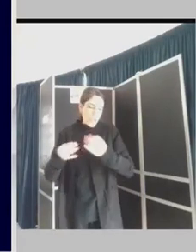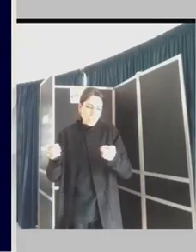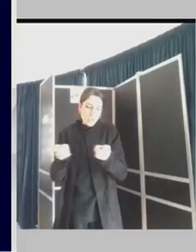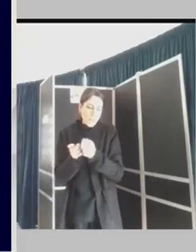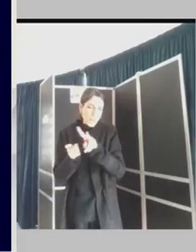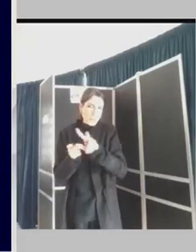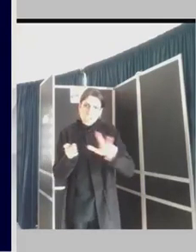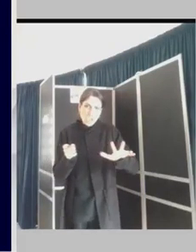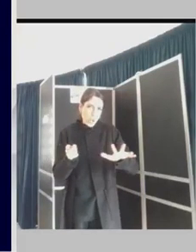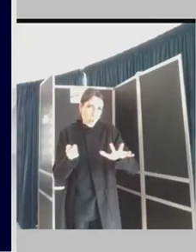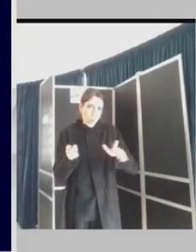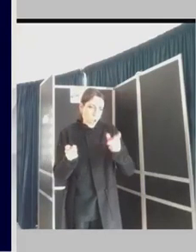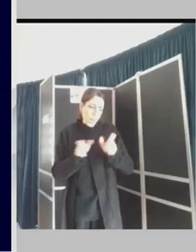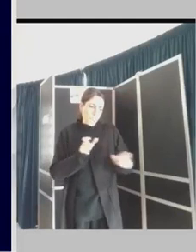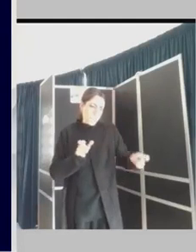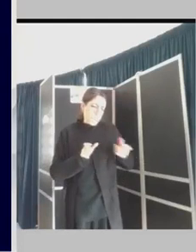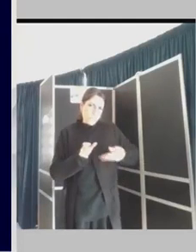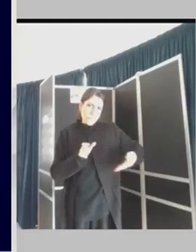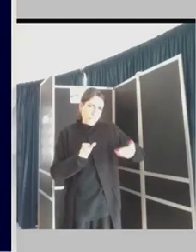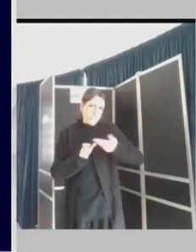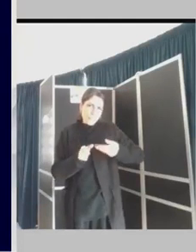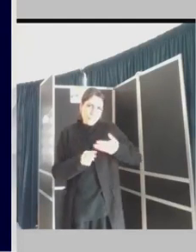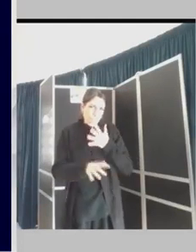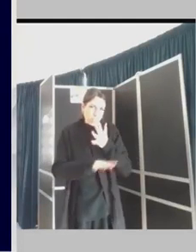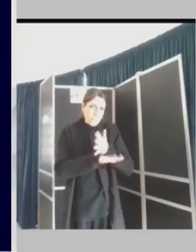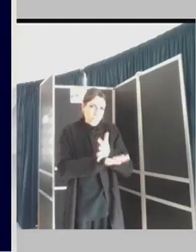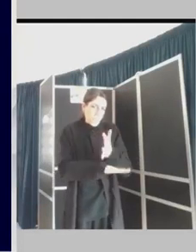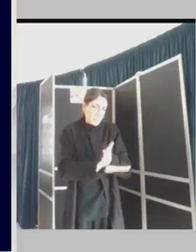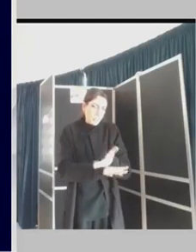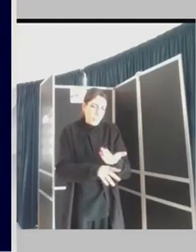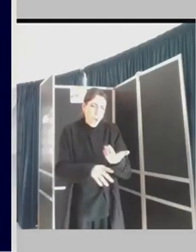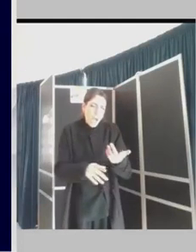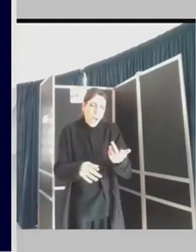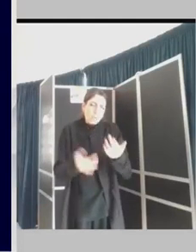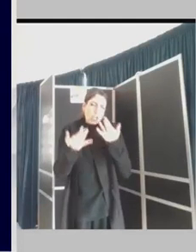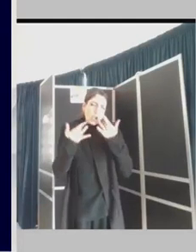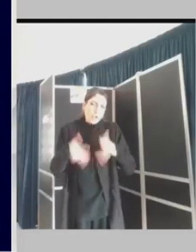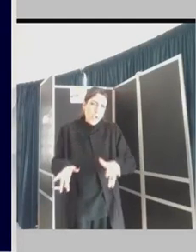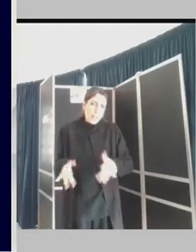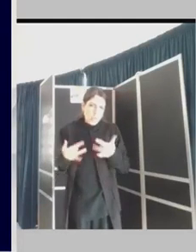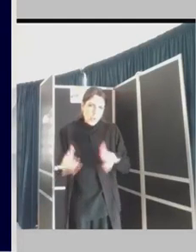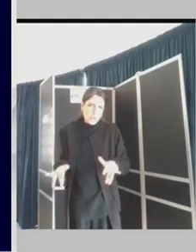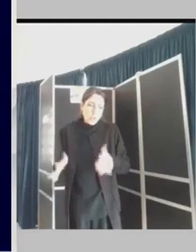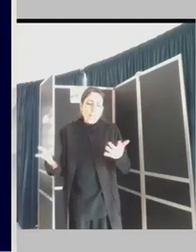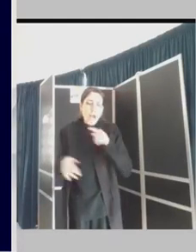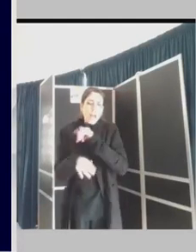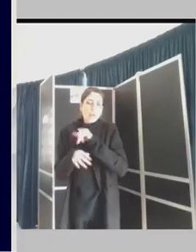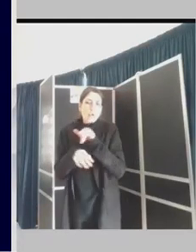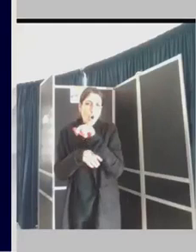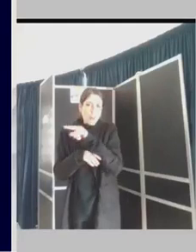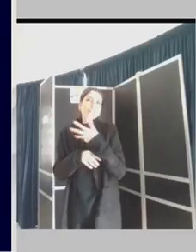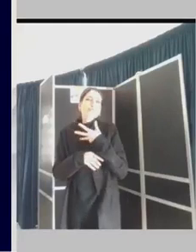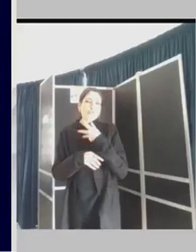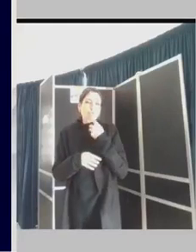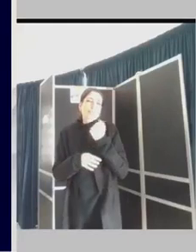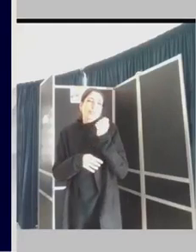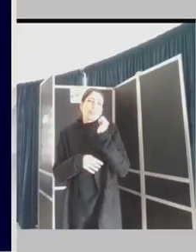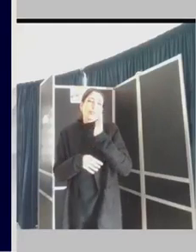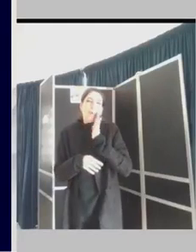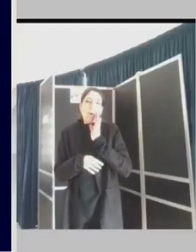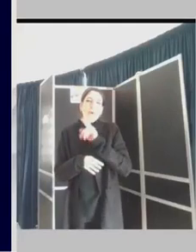seria e tra l'altro, ripeto, a New York, a JFK, c'erano i genitori della ragazza che l'aspettavano e portammo un cadavere,